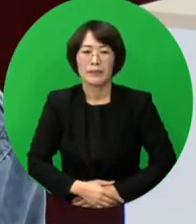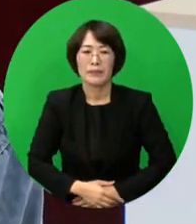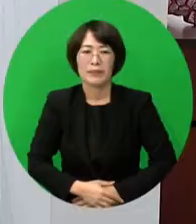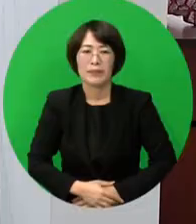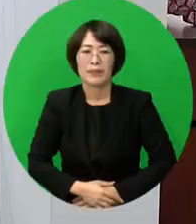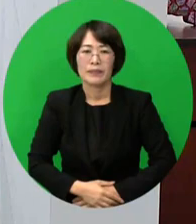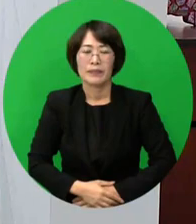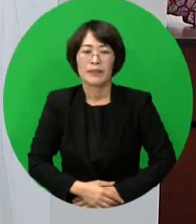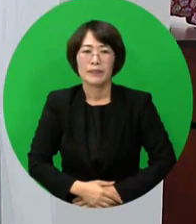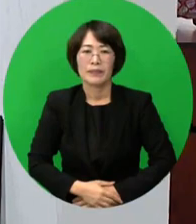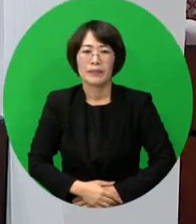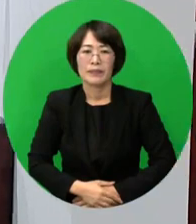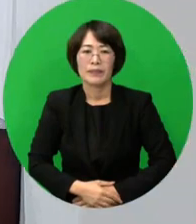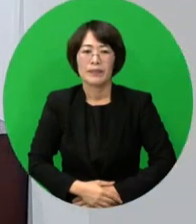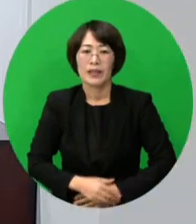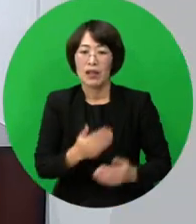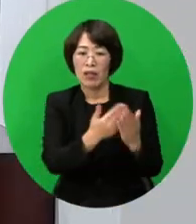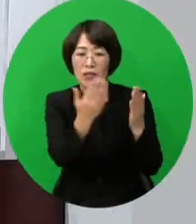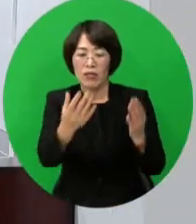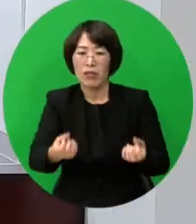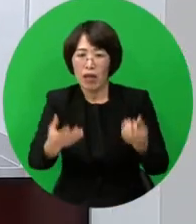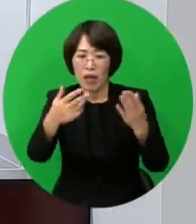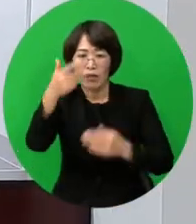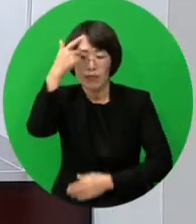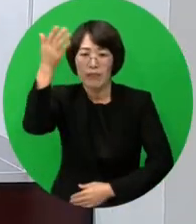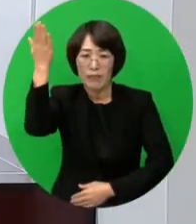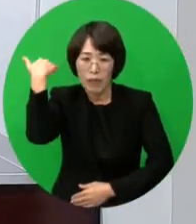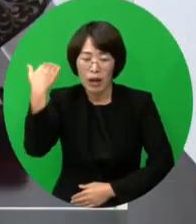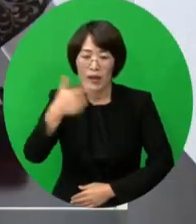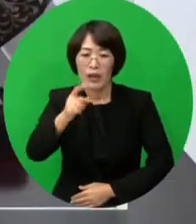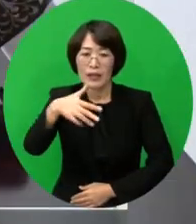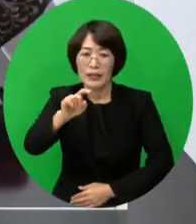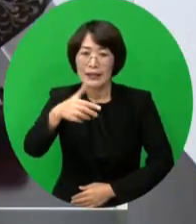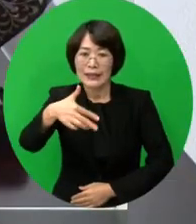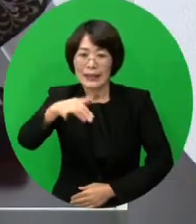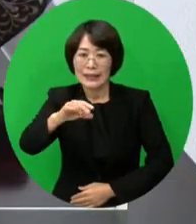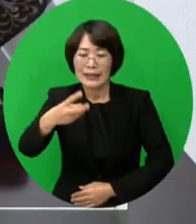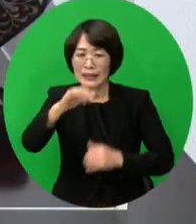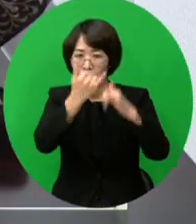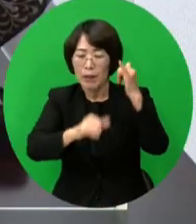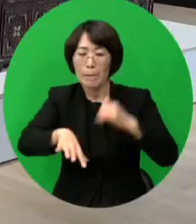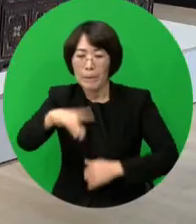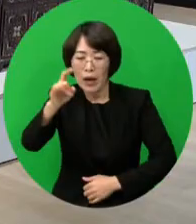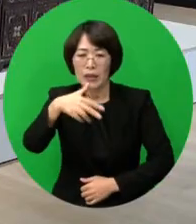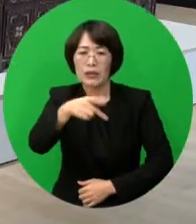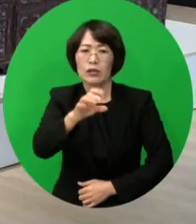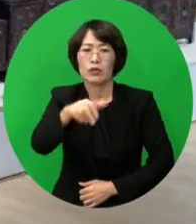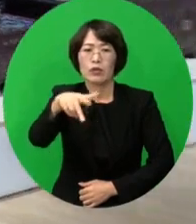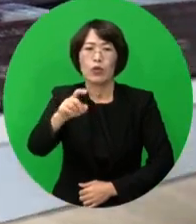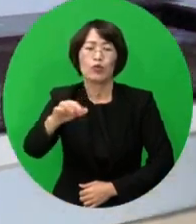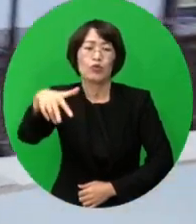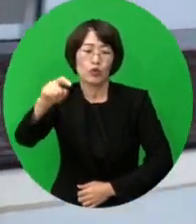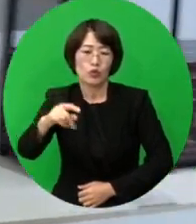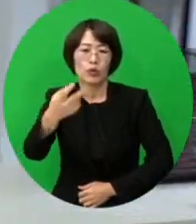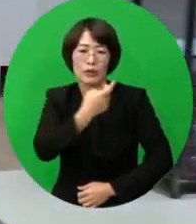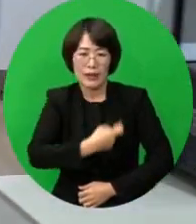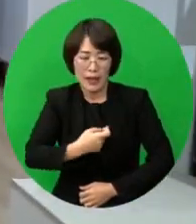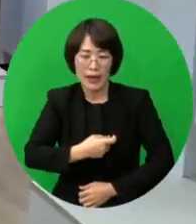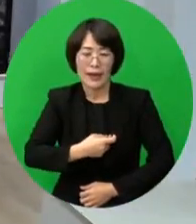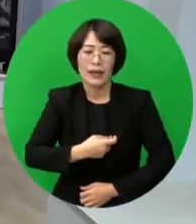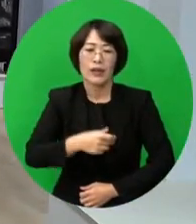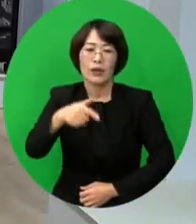받았습니다. 전시회는 근대 나전 7기의 시조격인 전성규 장인부터 그의 제자인